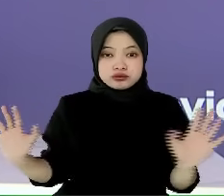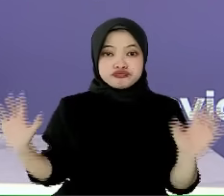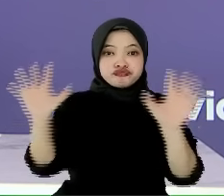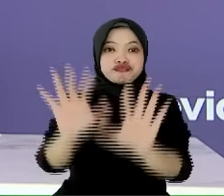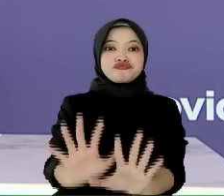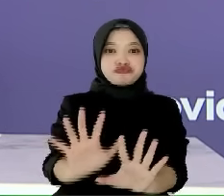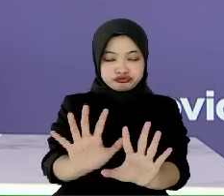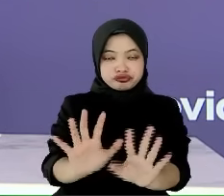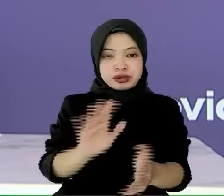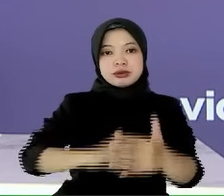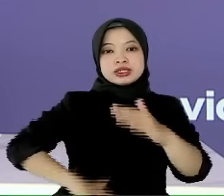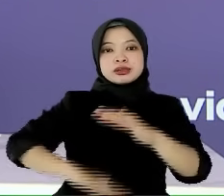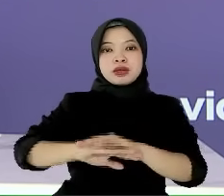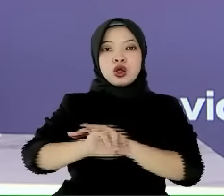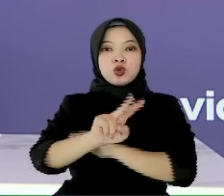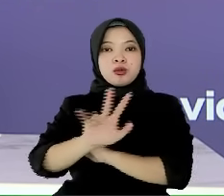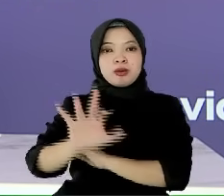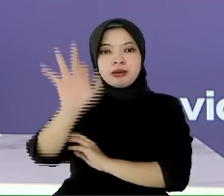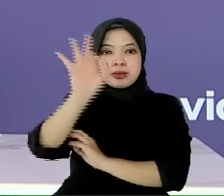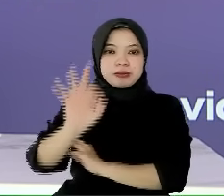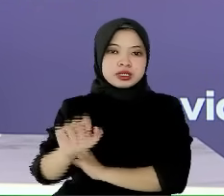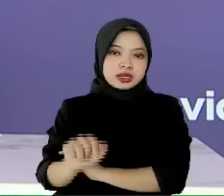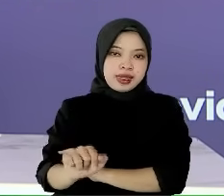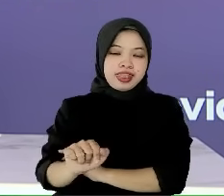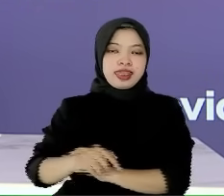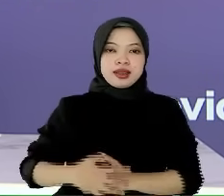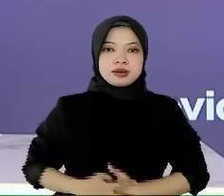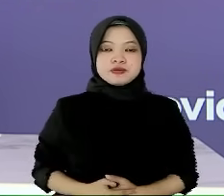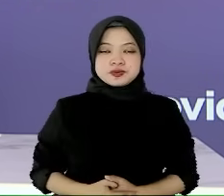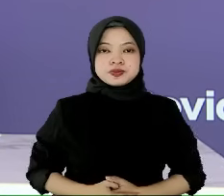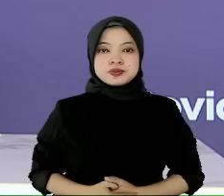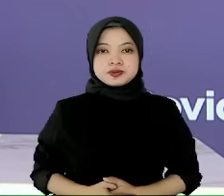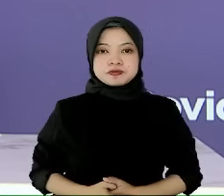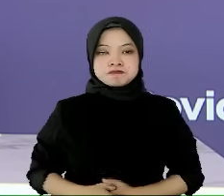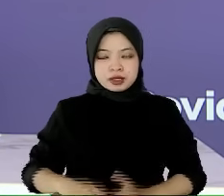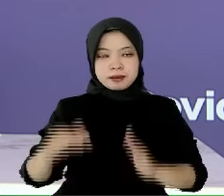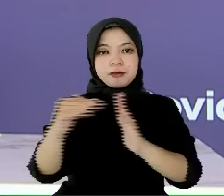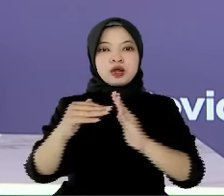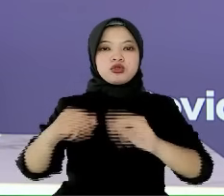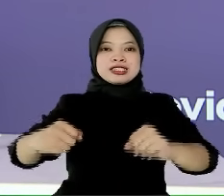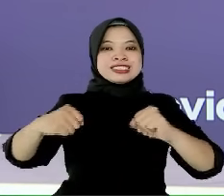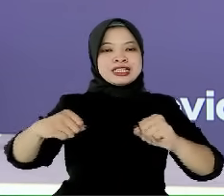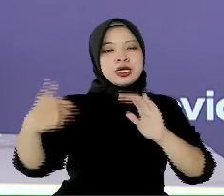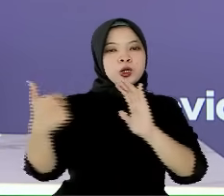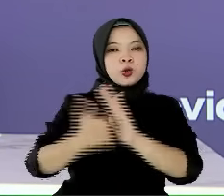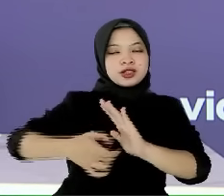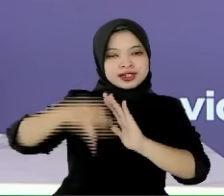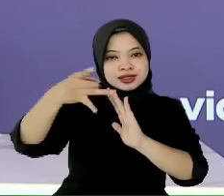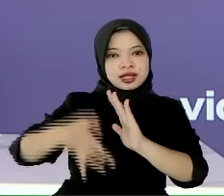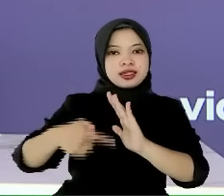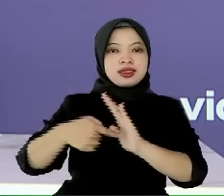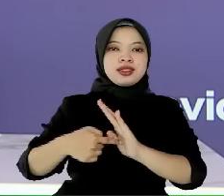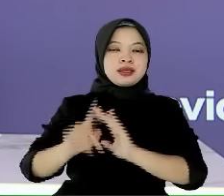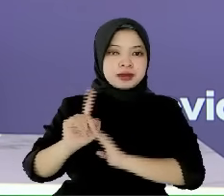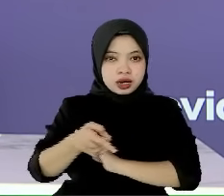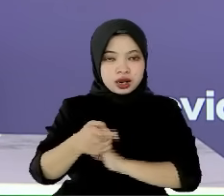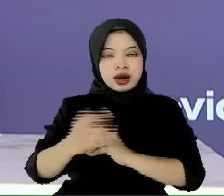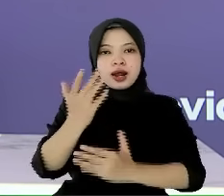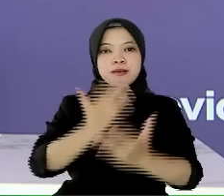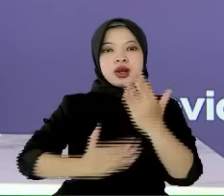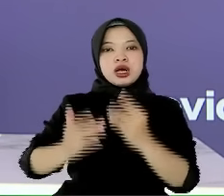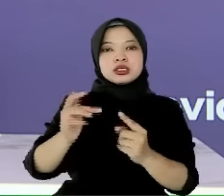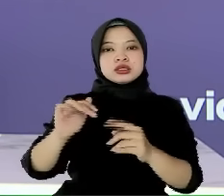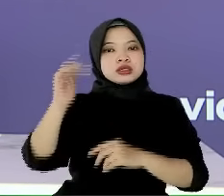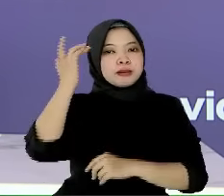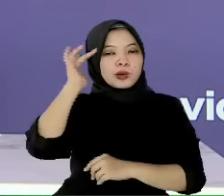pengguna fasilitas maksimal 25%, menerapkan protokol kesehatan yang ketat menggunakan